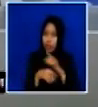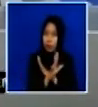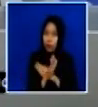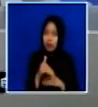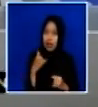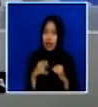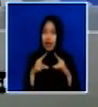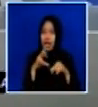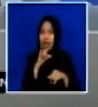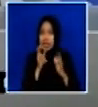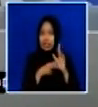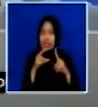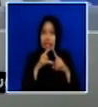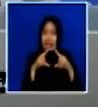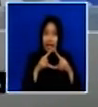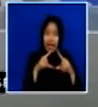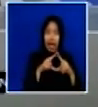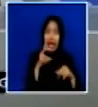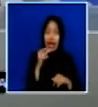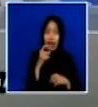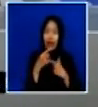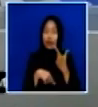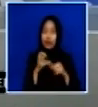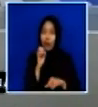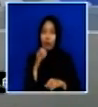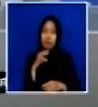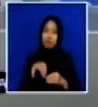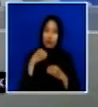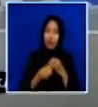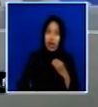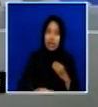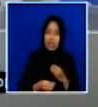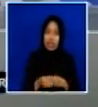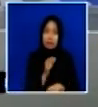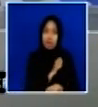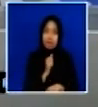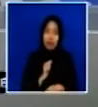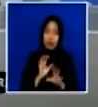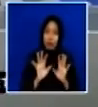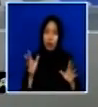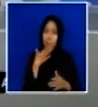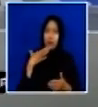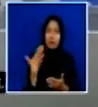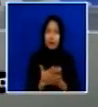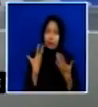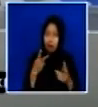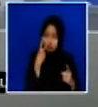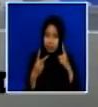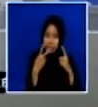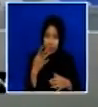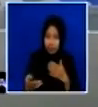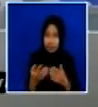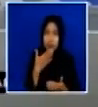saya tidak putri saya Aryo Wibowo mewakili kerabat kerja yang bertugas mengucapkan terima kasih atas perhatian dan kebersamaan anda selama